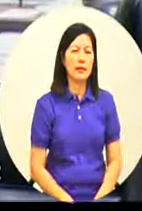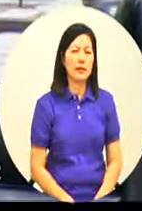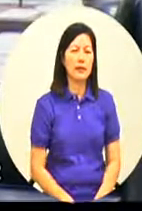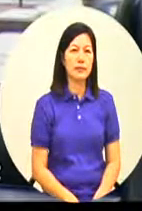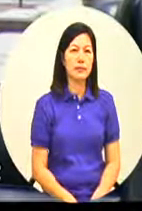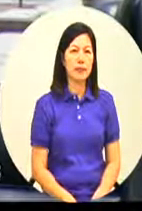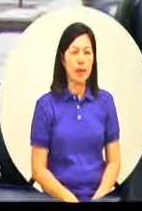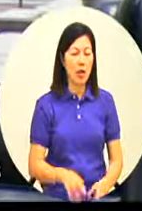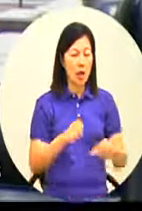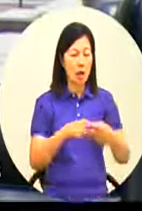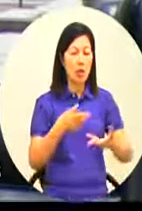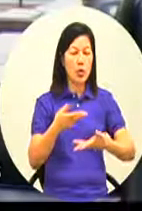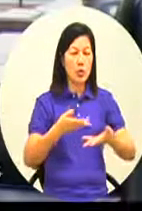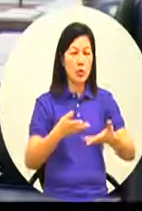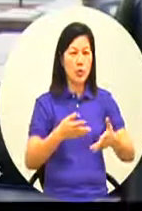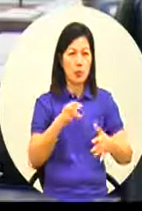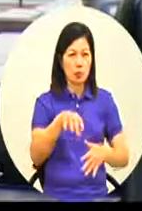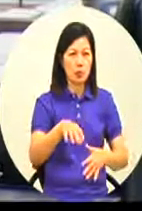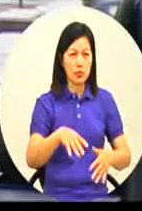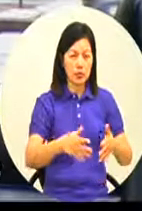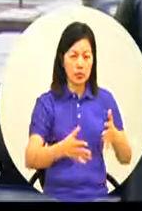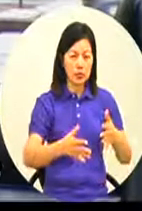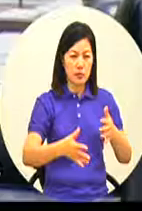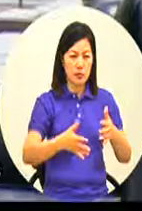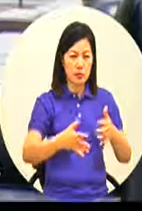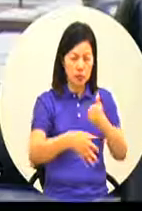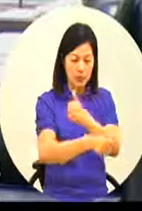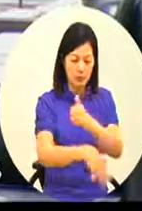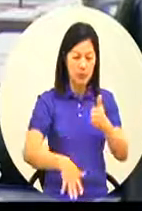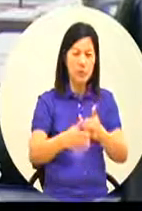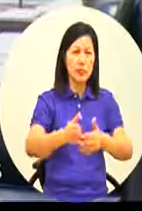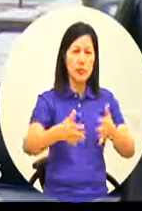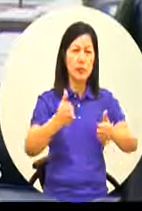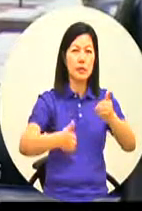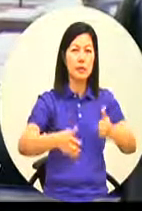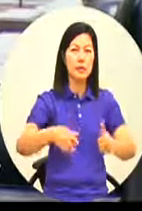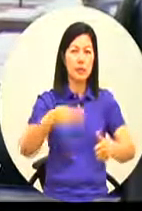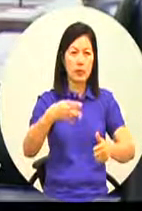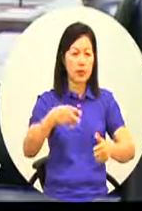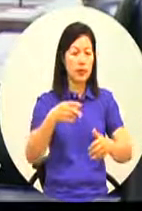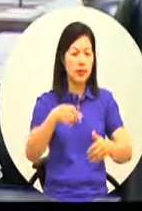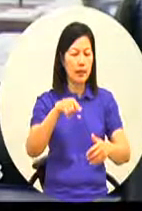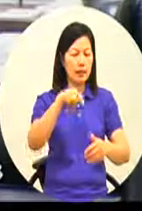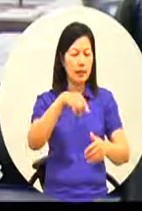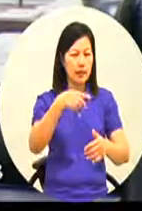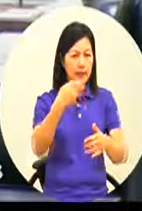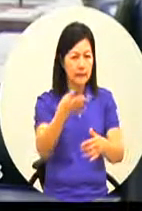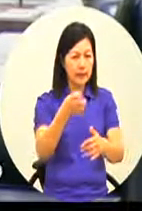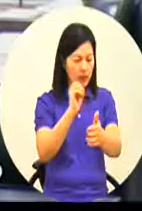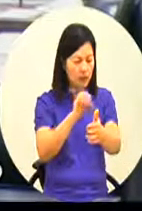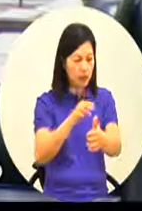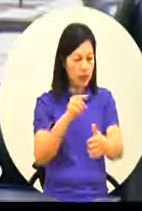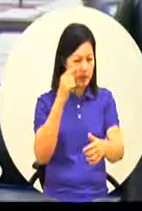公务局的各个长官们做个 参考啦，吼，就希望讲吼，看明年会当佫较好